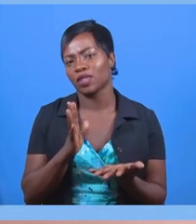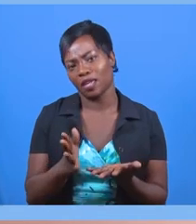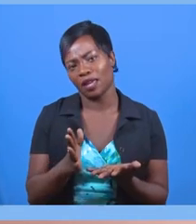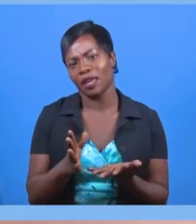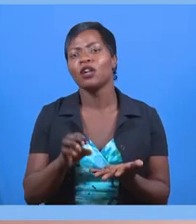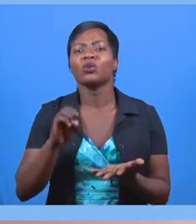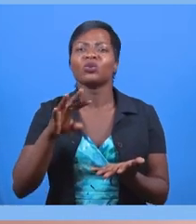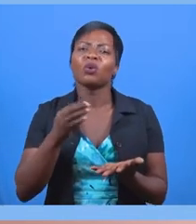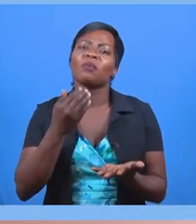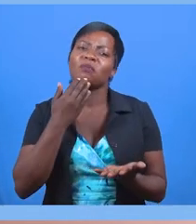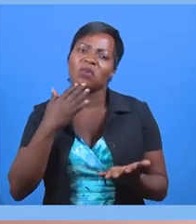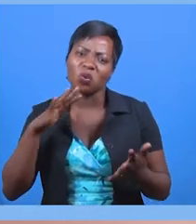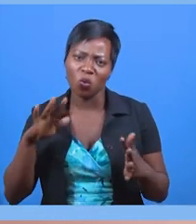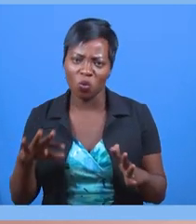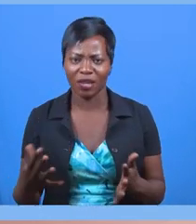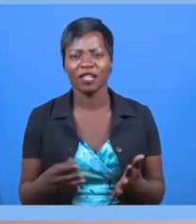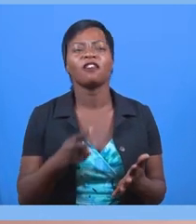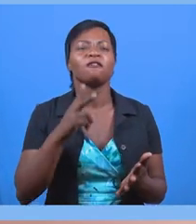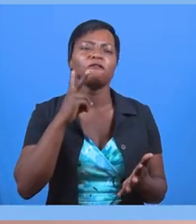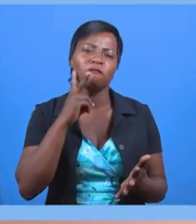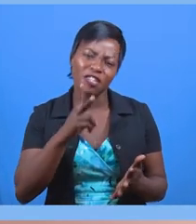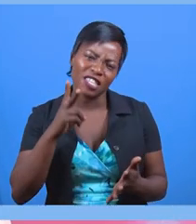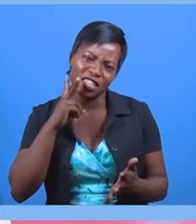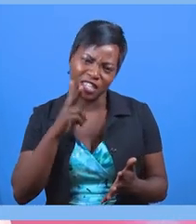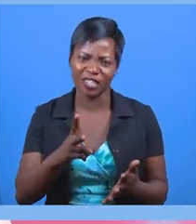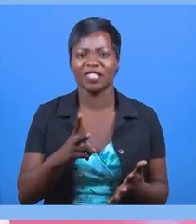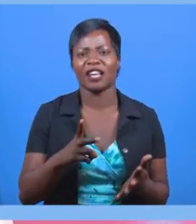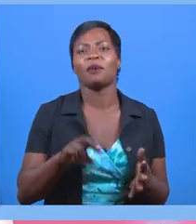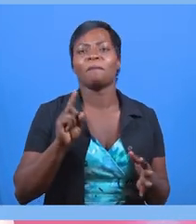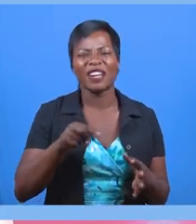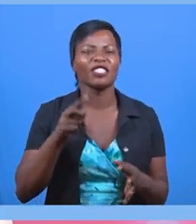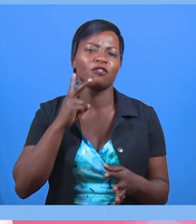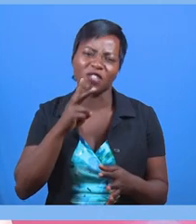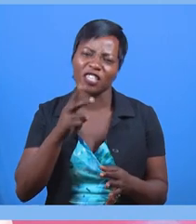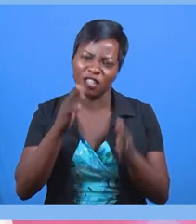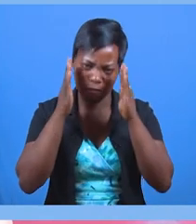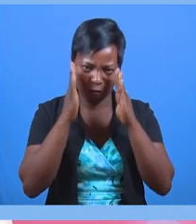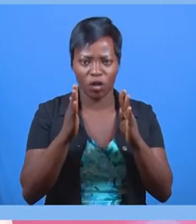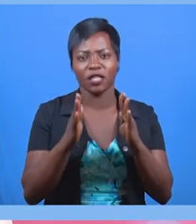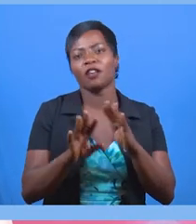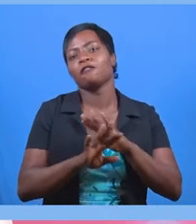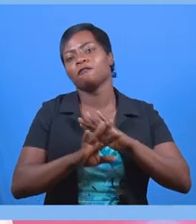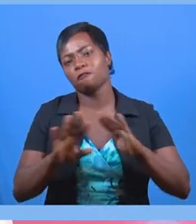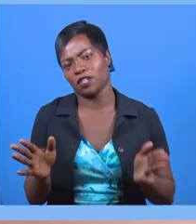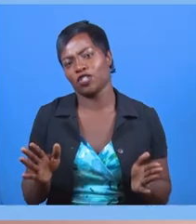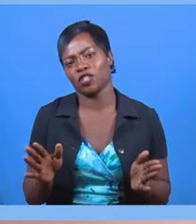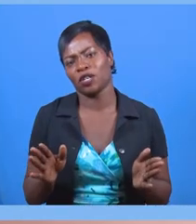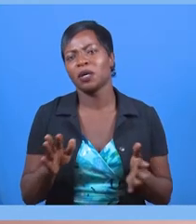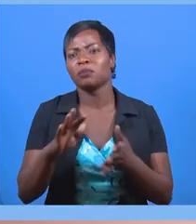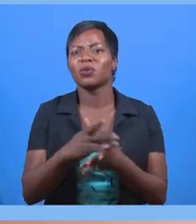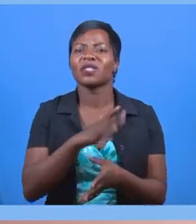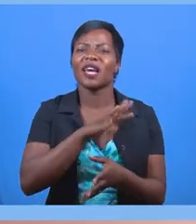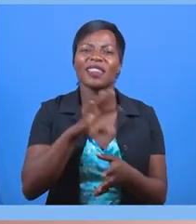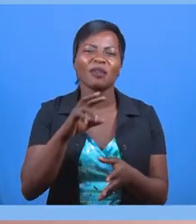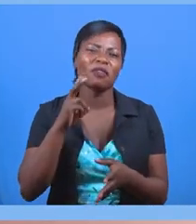mukoma Mtukudzi vaireva kuti kana muri muenzi musaiti muromuka handiti nekuti vanobva vataura vaitaura murwiro wavo kuti ivo